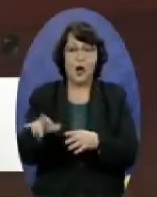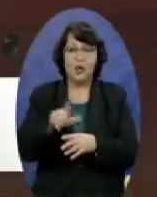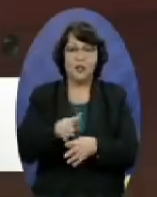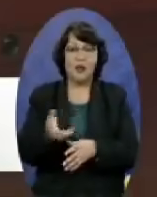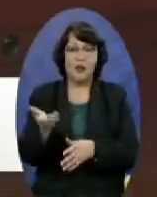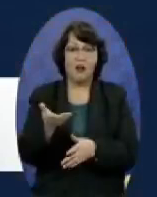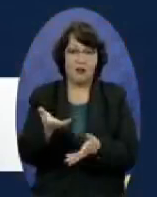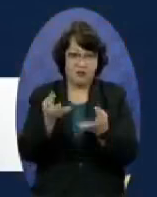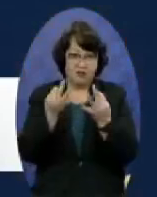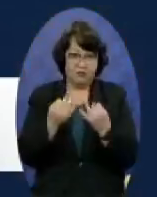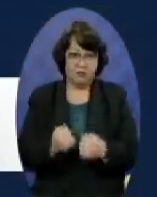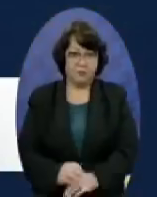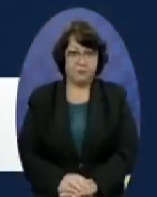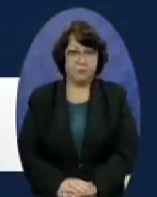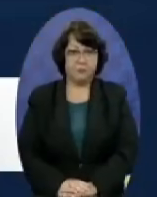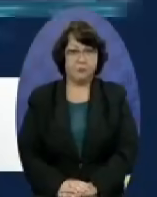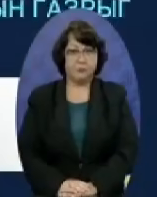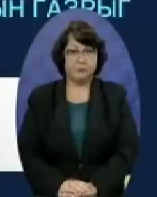дэлгэцэн дээр харуулъя.